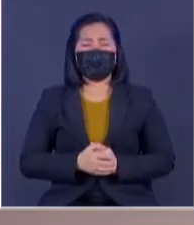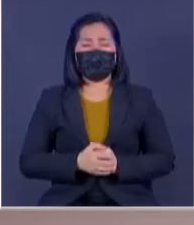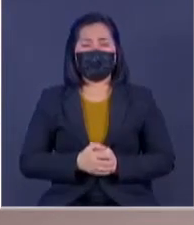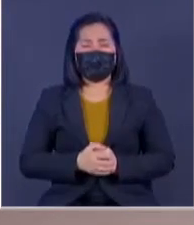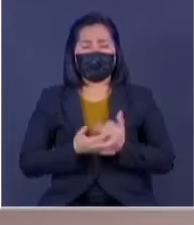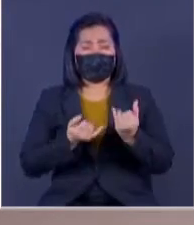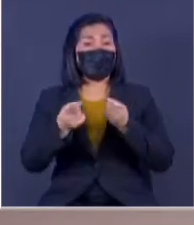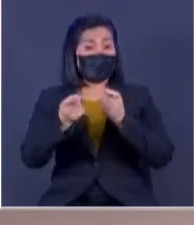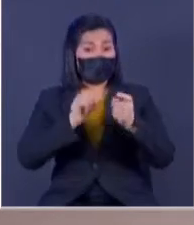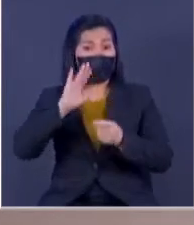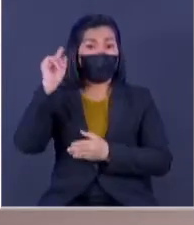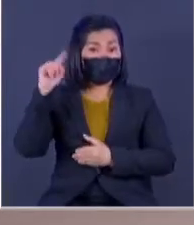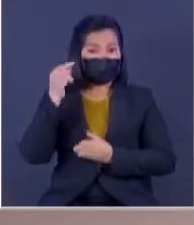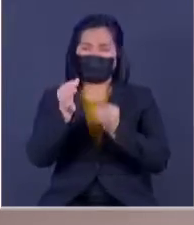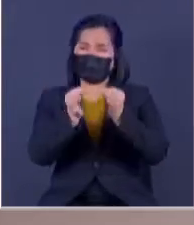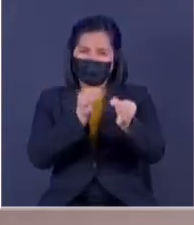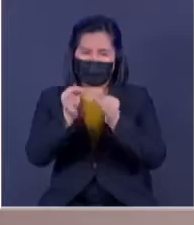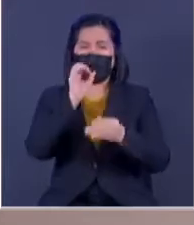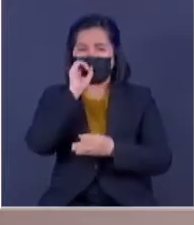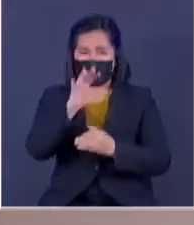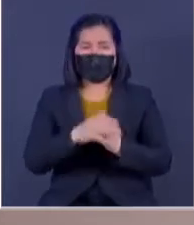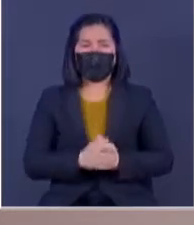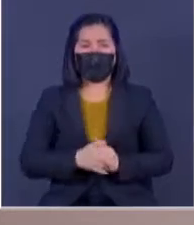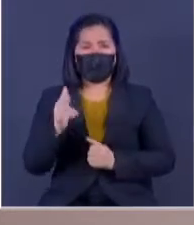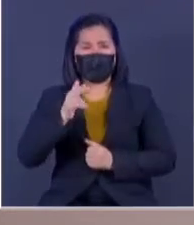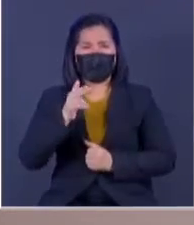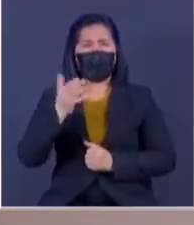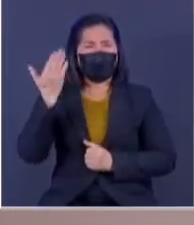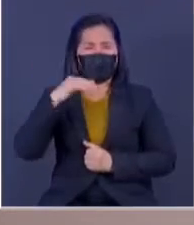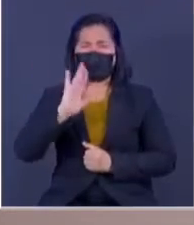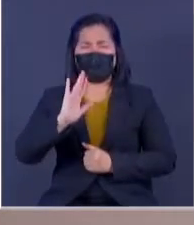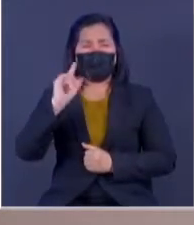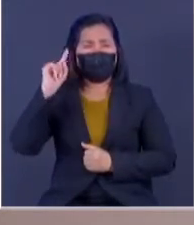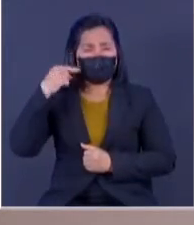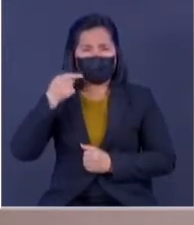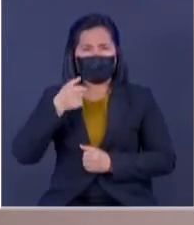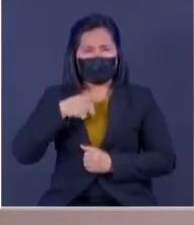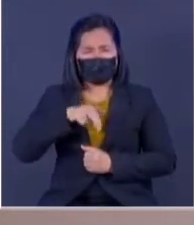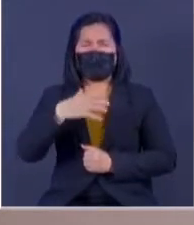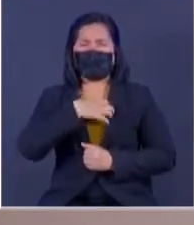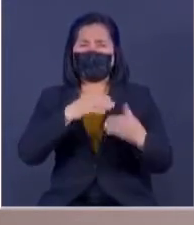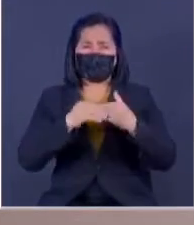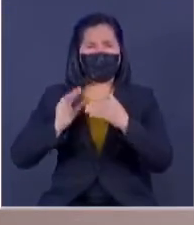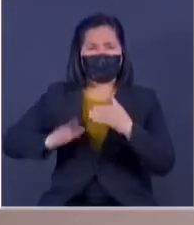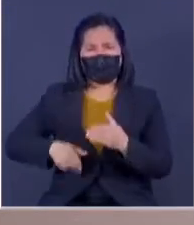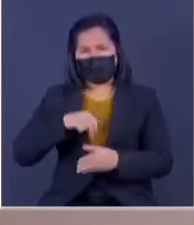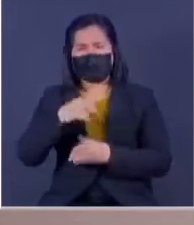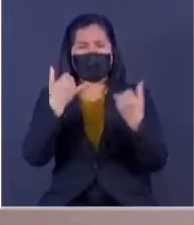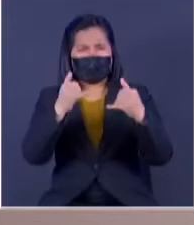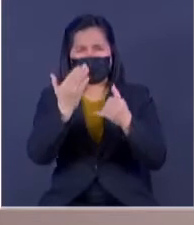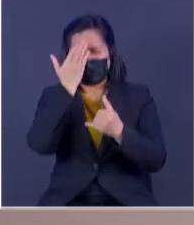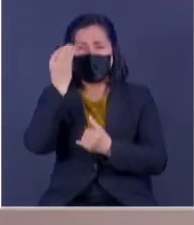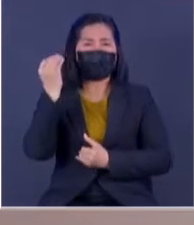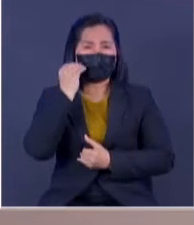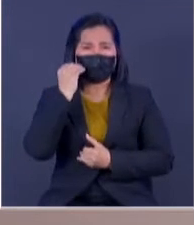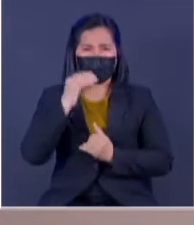ะฝั่งผู้จัดการของคุณแต้วก็ได้ออกมาชี้แจงแทนเจ้าตัวแล้วว่านี่ไม่ใช่คลิปเก่าแต่คุณแต้วเพียงแค่อยากพาสุนัขออกมาเดินเล่นบริเวณที่หน้าบ้านเท่